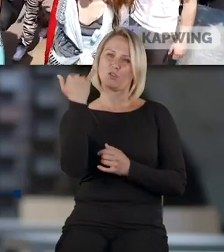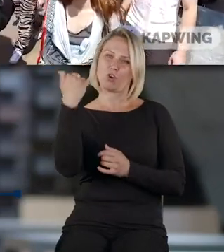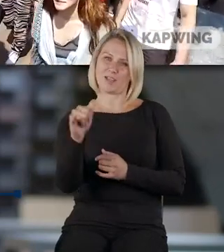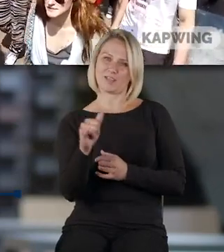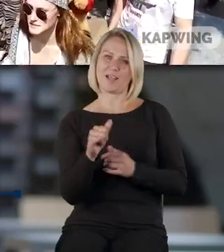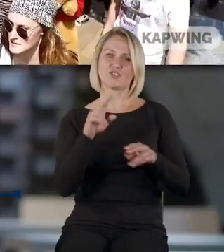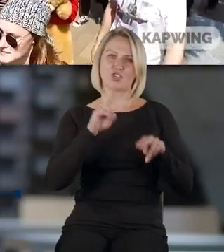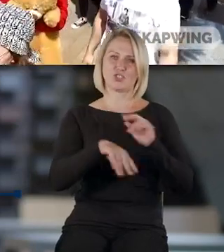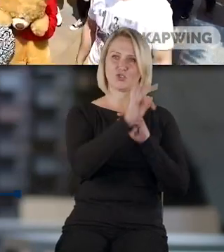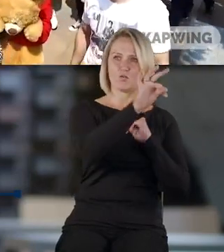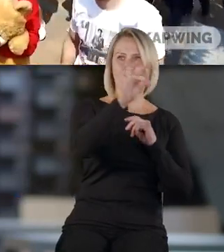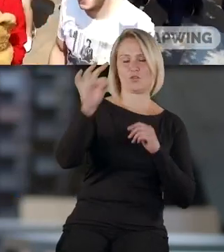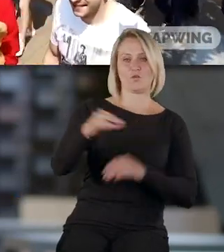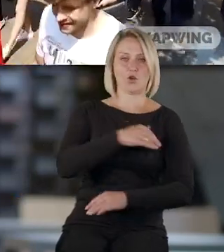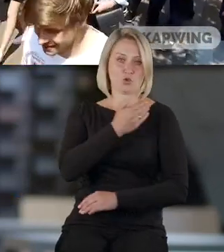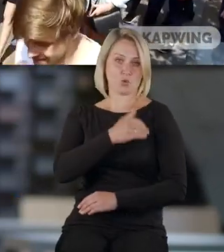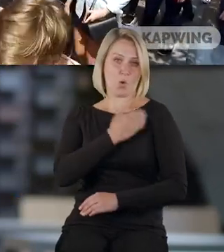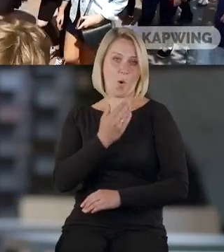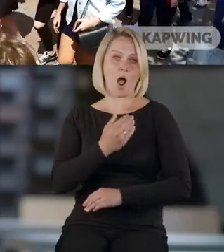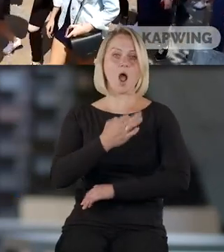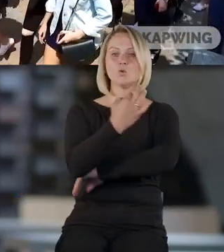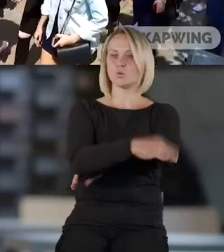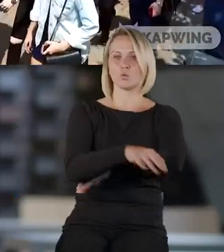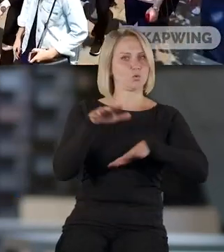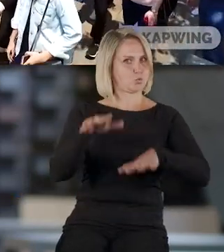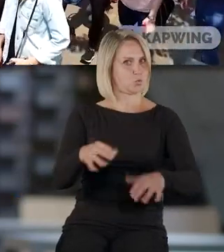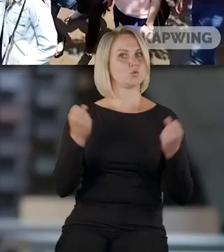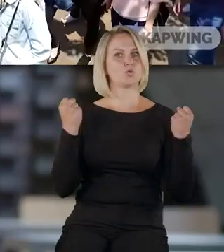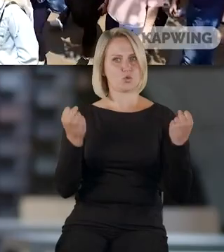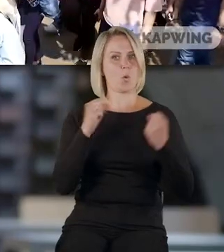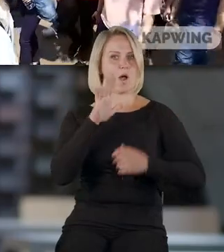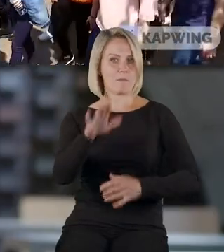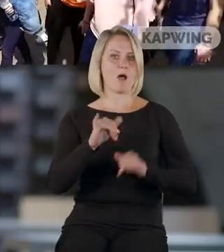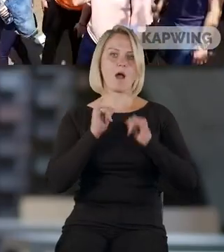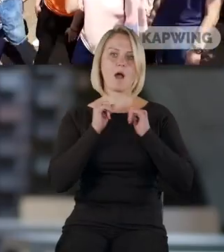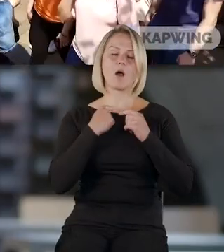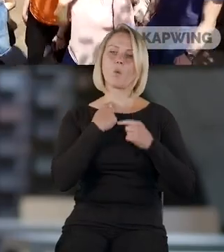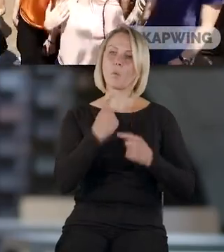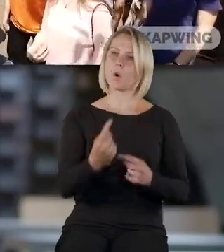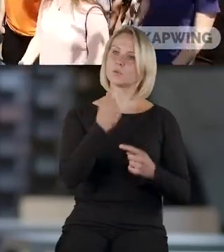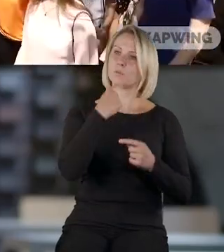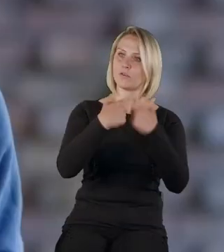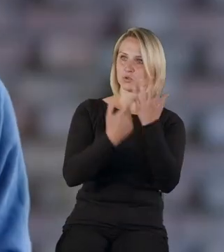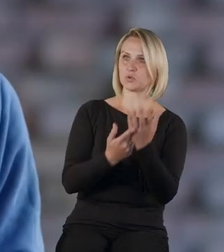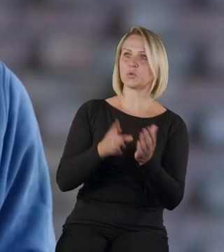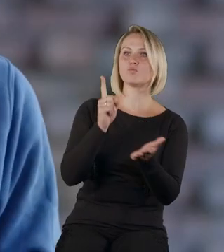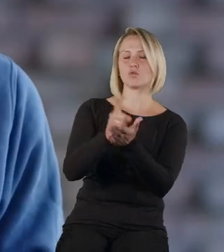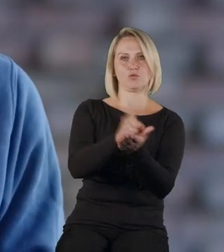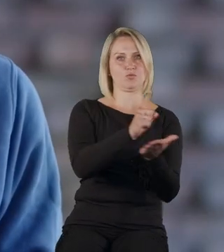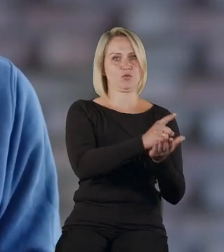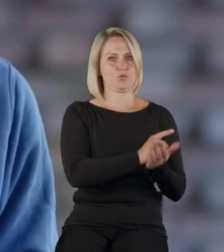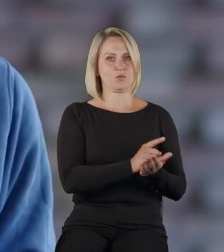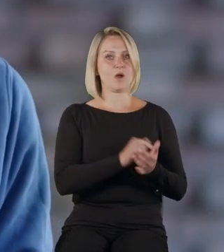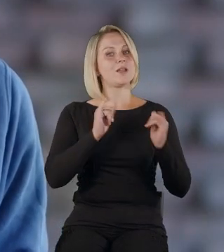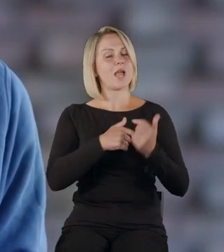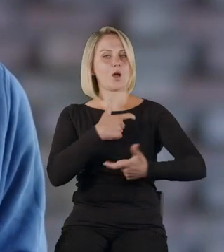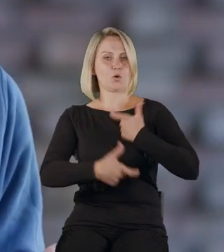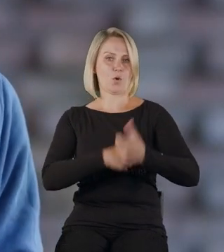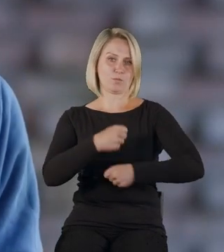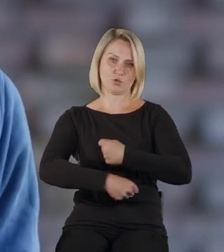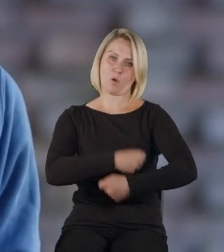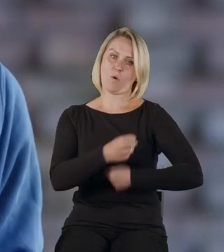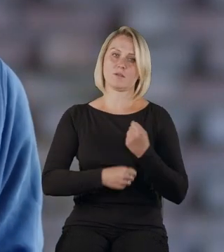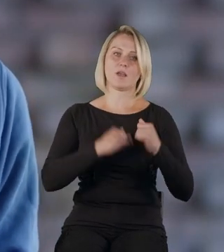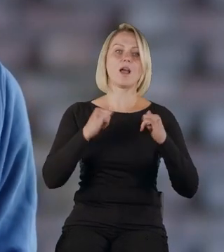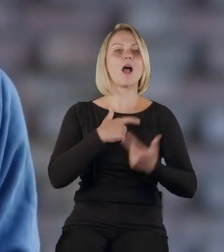Waszych szkołach. Studenci mają naprawdę dużą siłę głosu i realny wpływ na to, co dzieje się na naszej uczelni. Jakie inicjatywy podejmujemy,